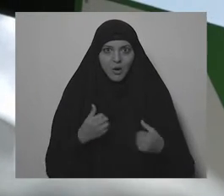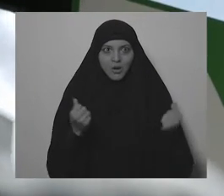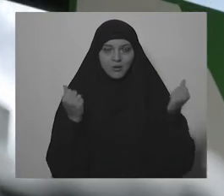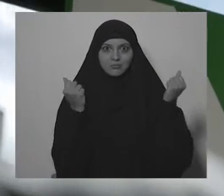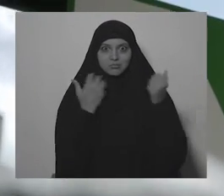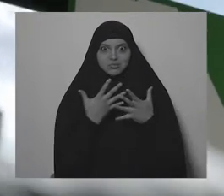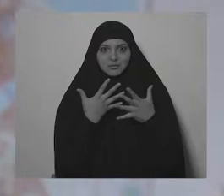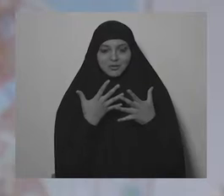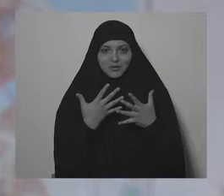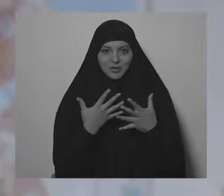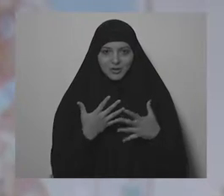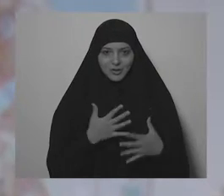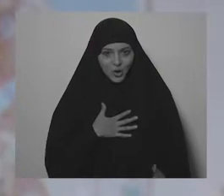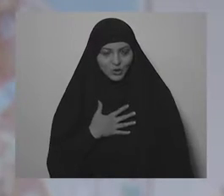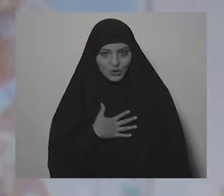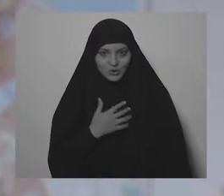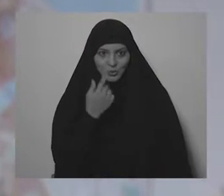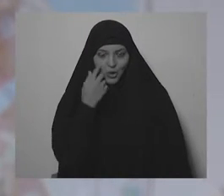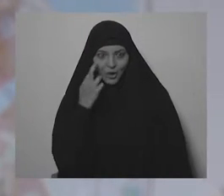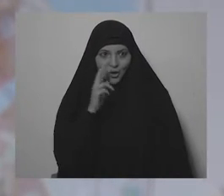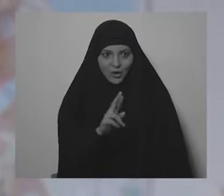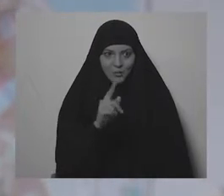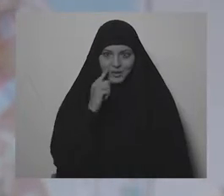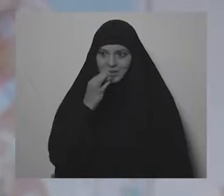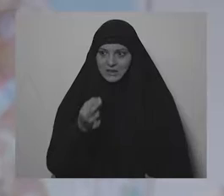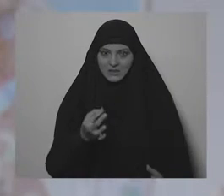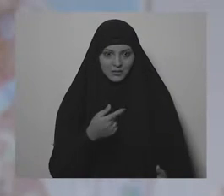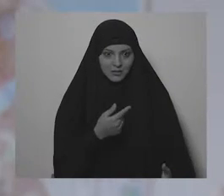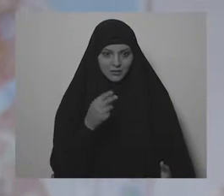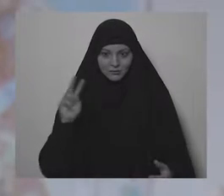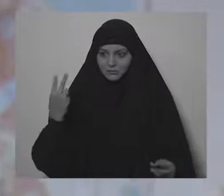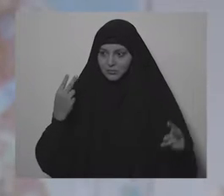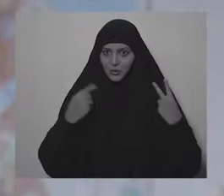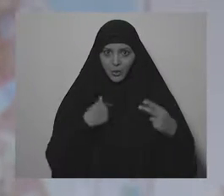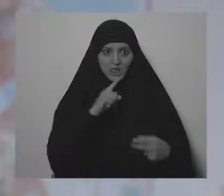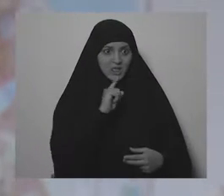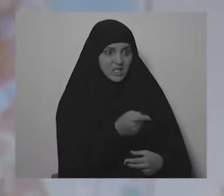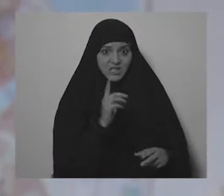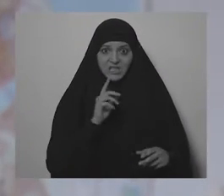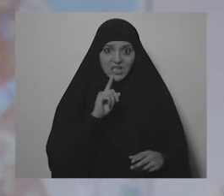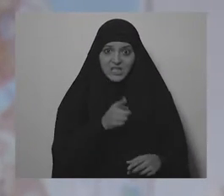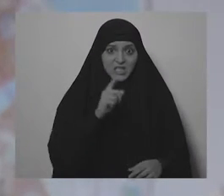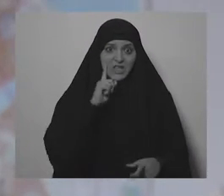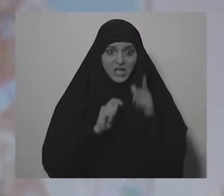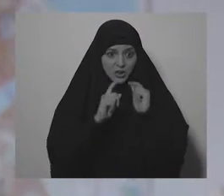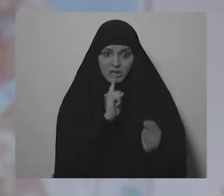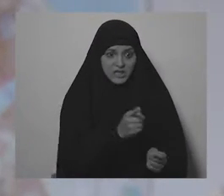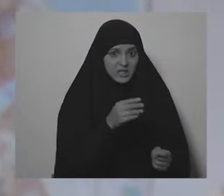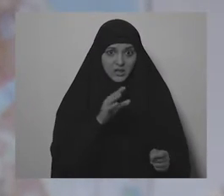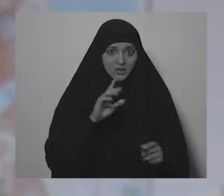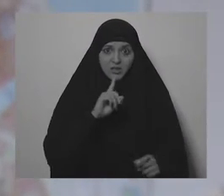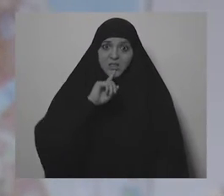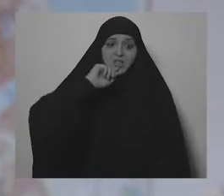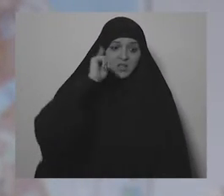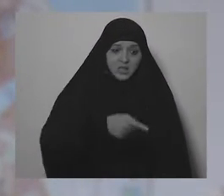ترونسو تفجعت برشا وشفت اللي معناها اللي تلفت لي يقول لي جاني امر من بي دي جي جاني امر من